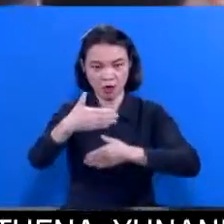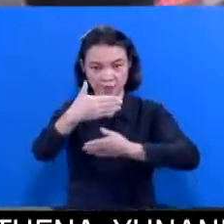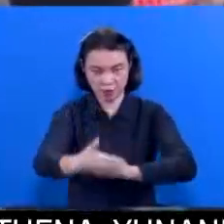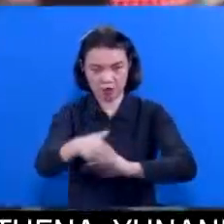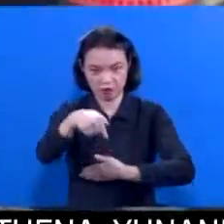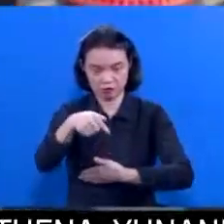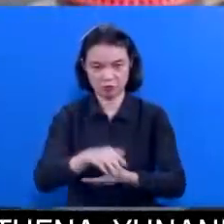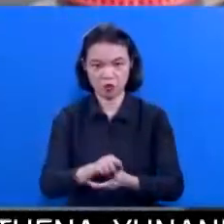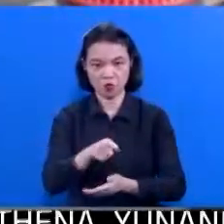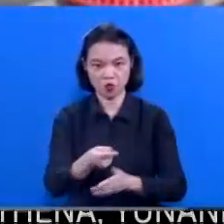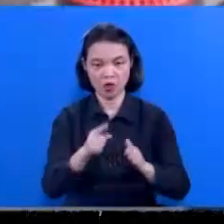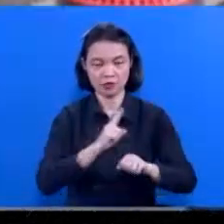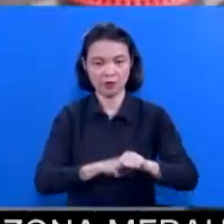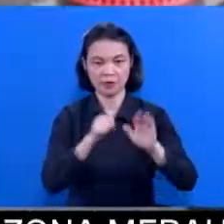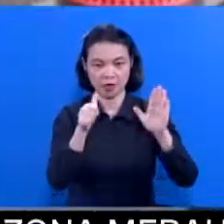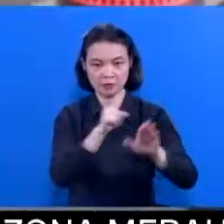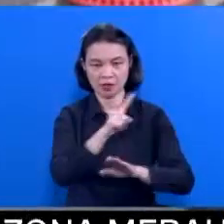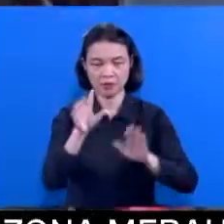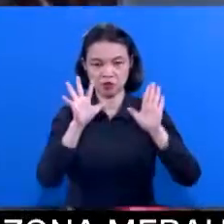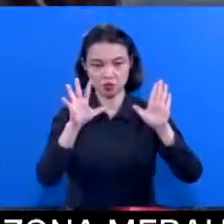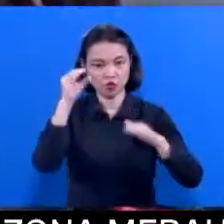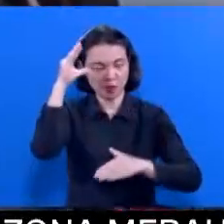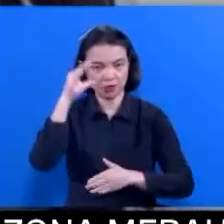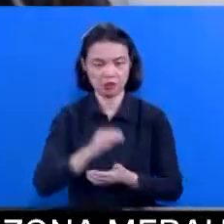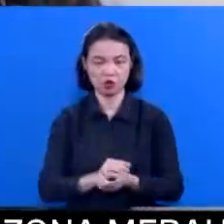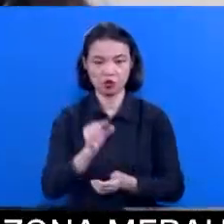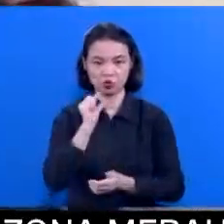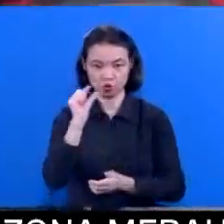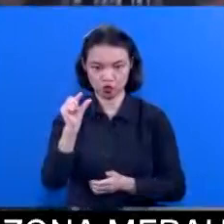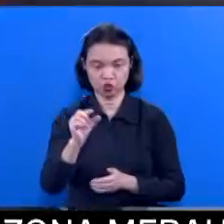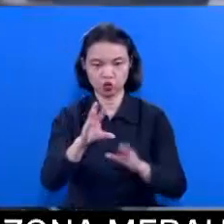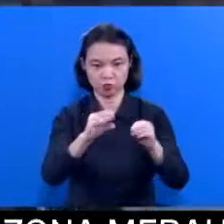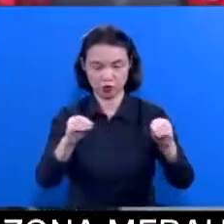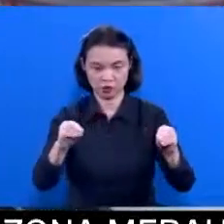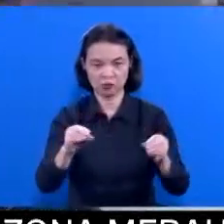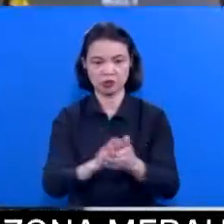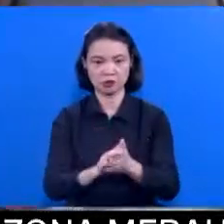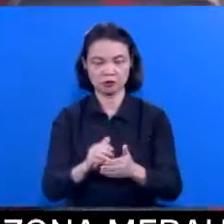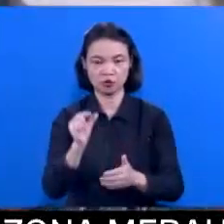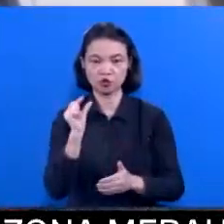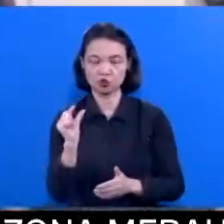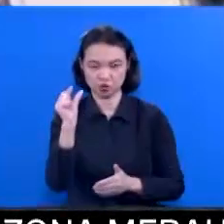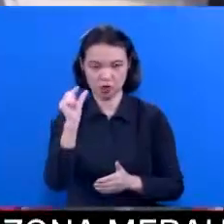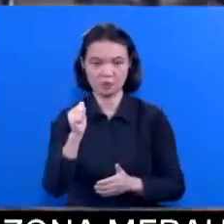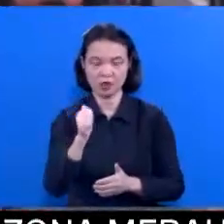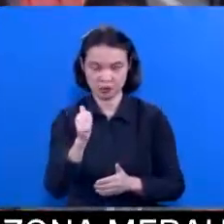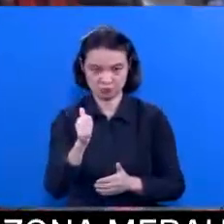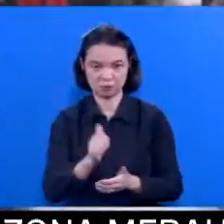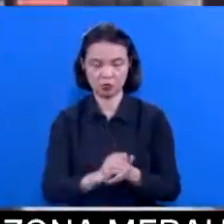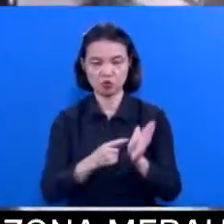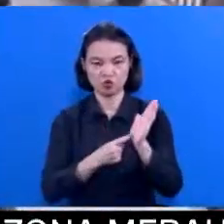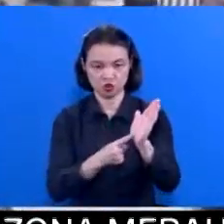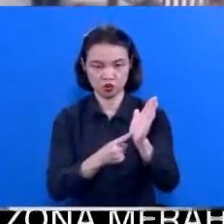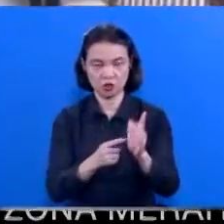Penyekatan dimulai sejak pukul 6 hingga 10 pagi. Untuk pekerja sektor esensial dan kritikal diizinkan melintas dengan menunjukkan surat